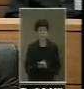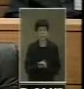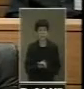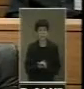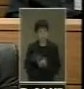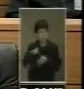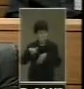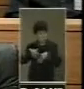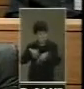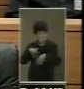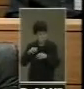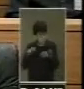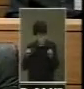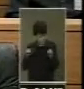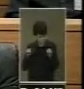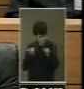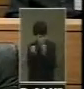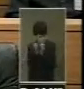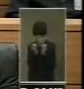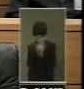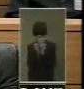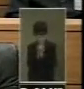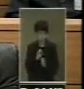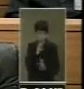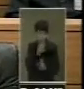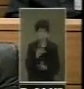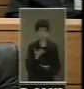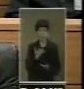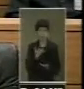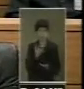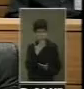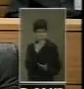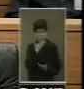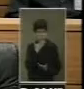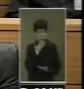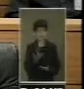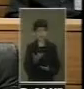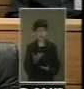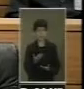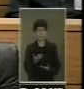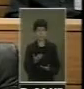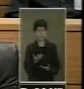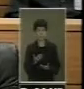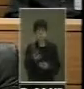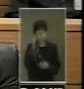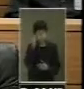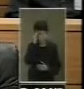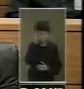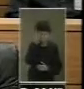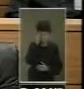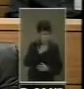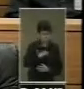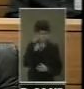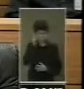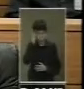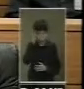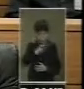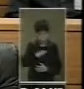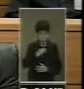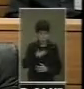มวลชนจะชนกันแล้วครับแต่ไม่ประกาศภาวะฉุกเฉินครับ กลัวนั่นกลัวนี่กลัว